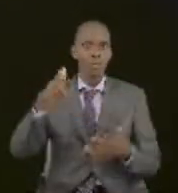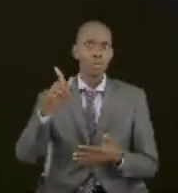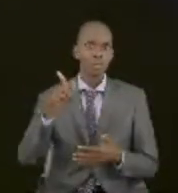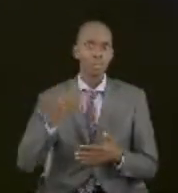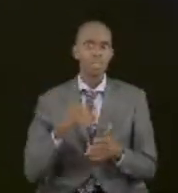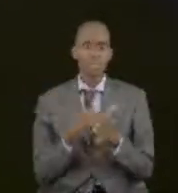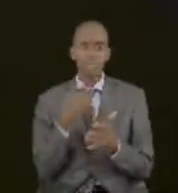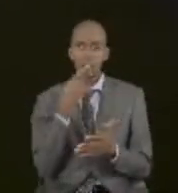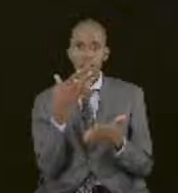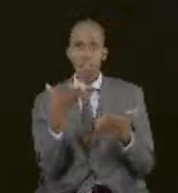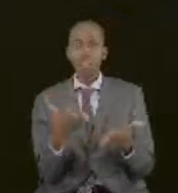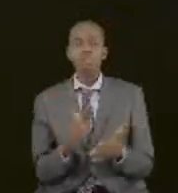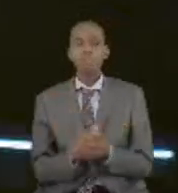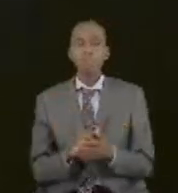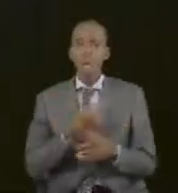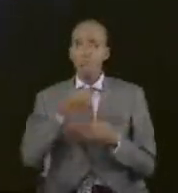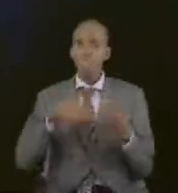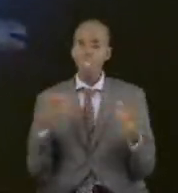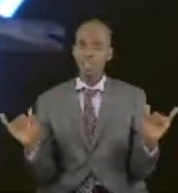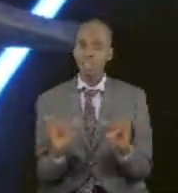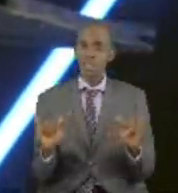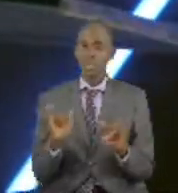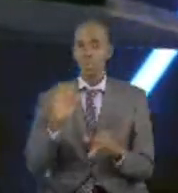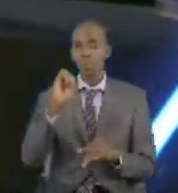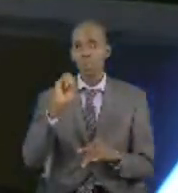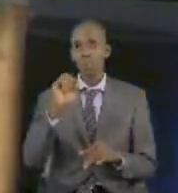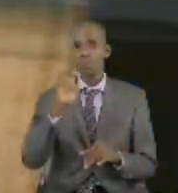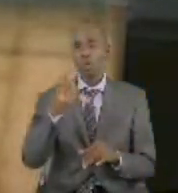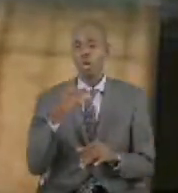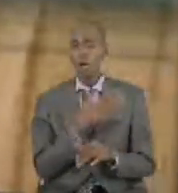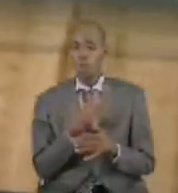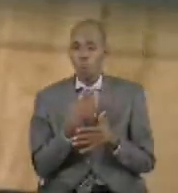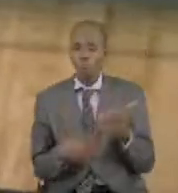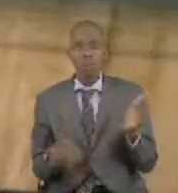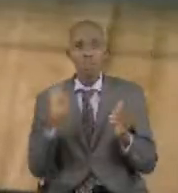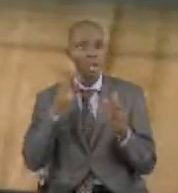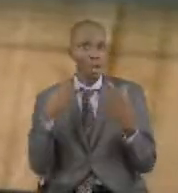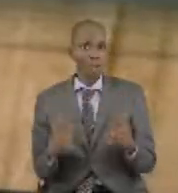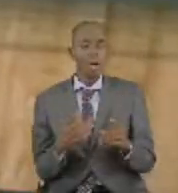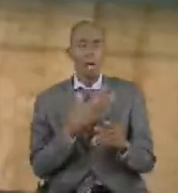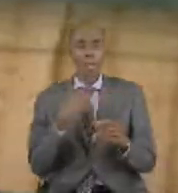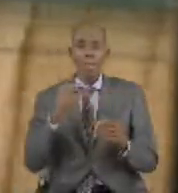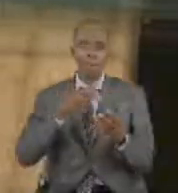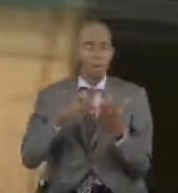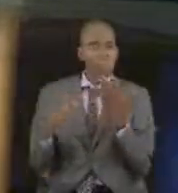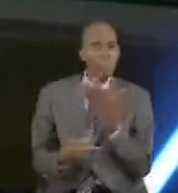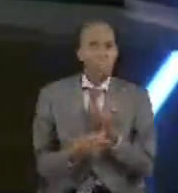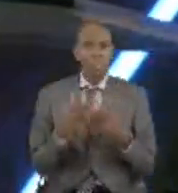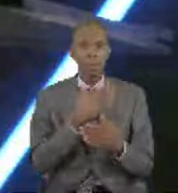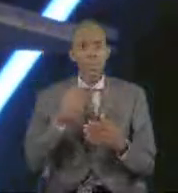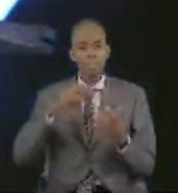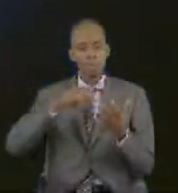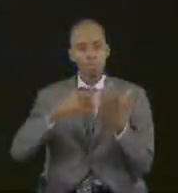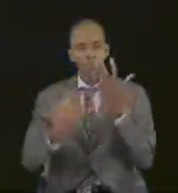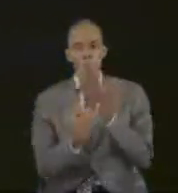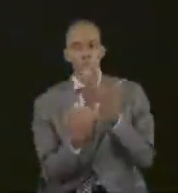Dans le verset 21, tous ceux, il nous parle de ce même Paul, de ce même Saul, les activités qui ont compté dans sa vie, le programme et le projet